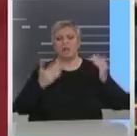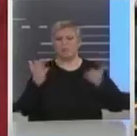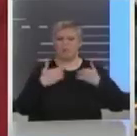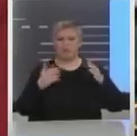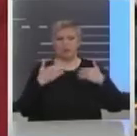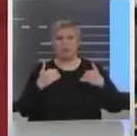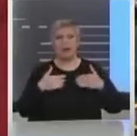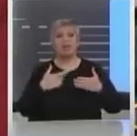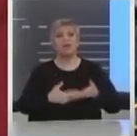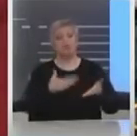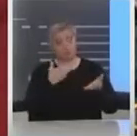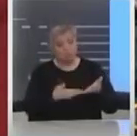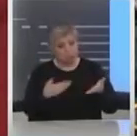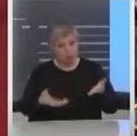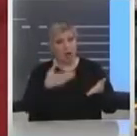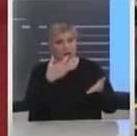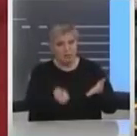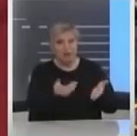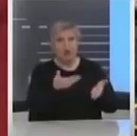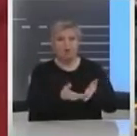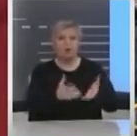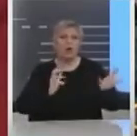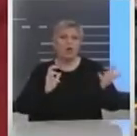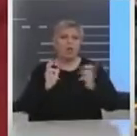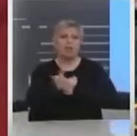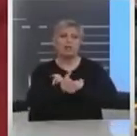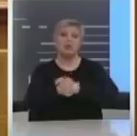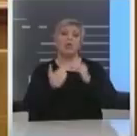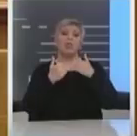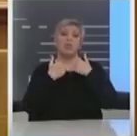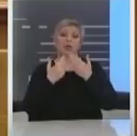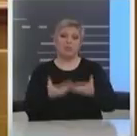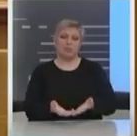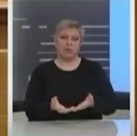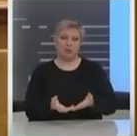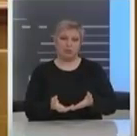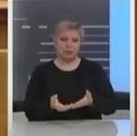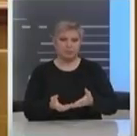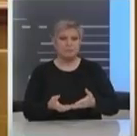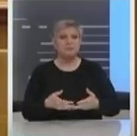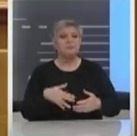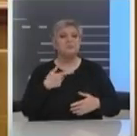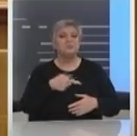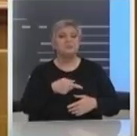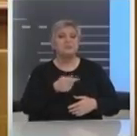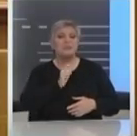επιτέλους να τα διαστρεβλώνετε με αυτόν τον εξόφθαλμο τρόπο. Η πολιτική σας λοιπόν